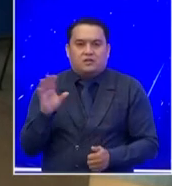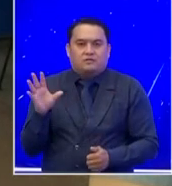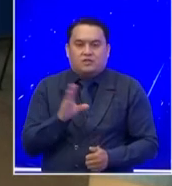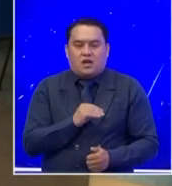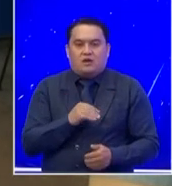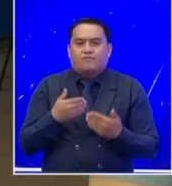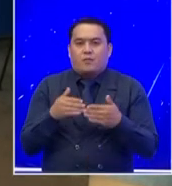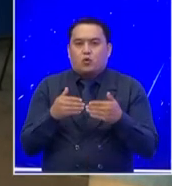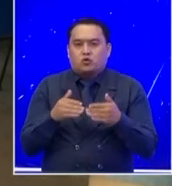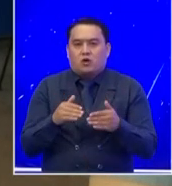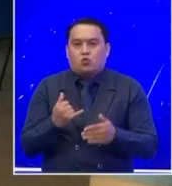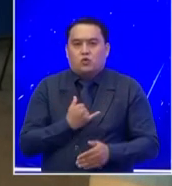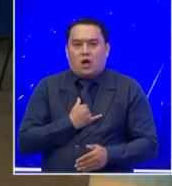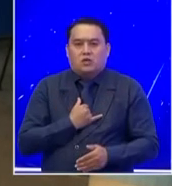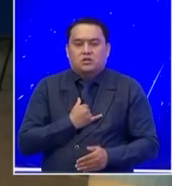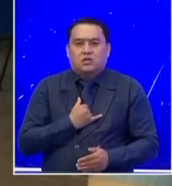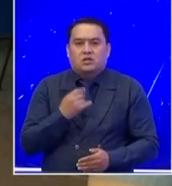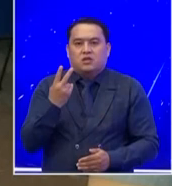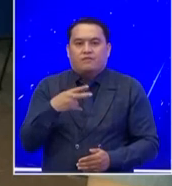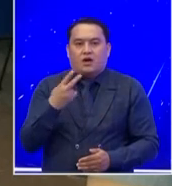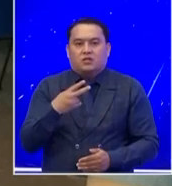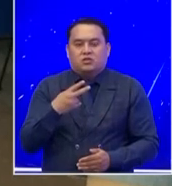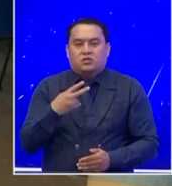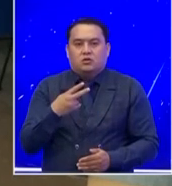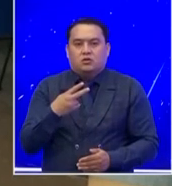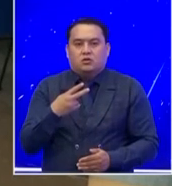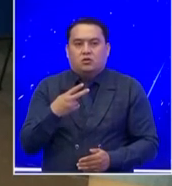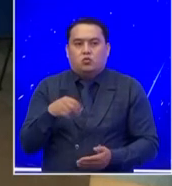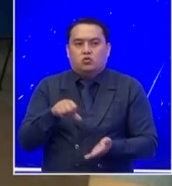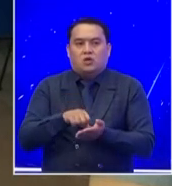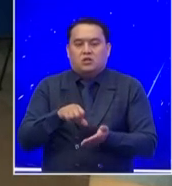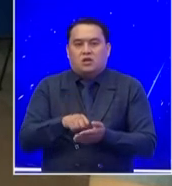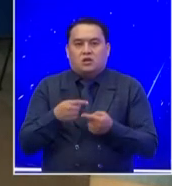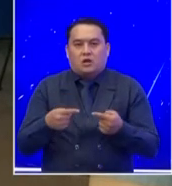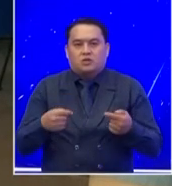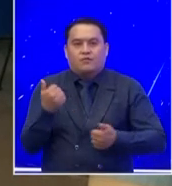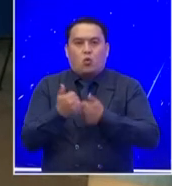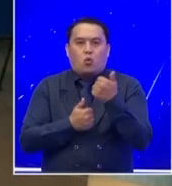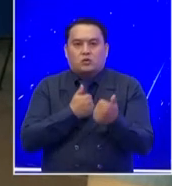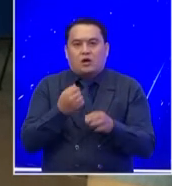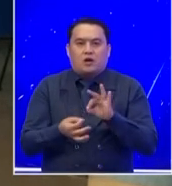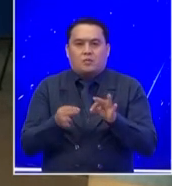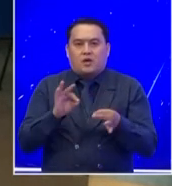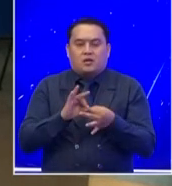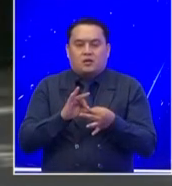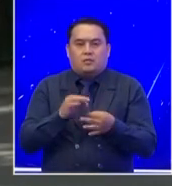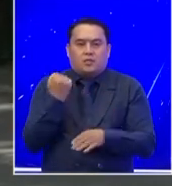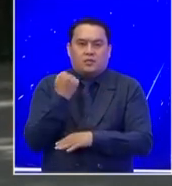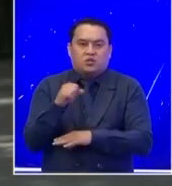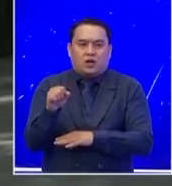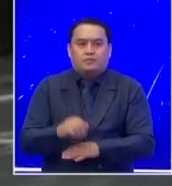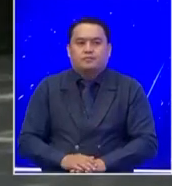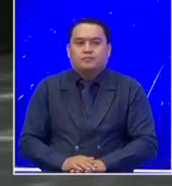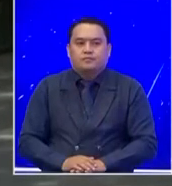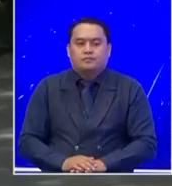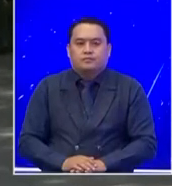среди выпускников у нас около 20 учащихся, которые участвовали вот в различных конкурсах и олимпиадах и занимали места. Уже